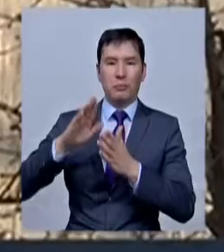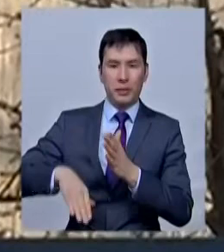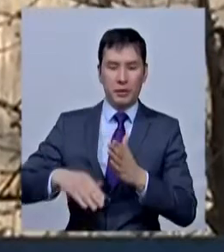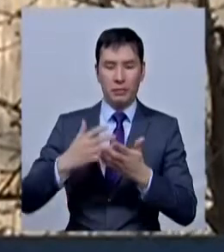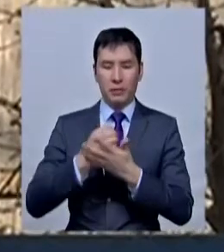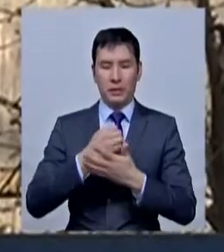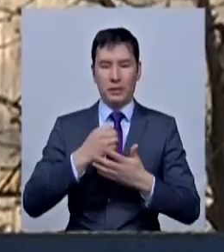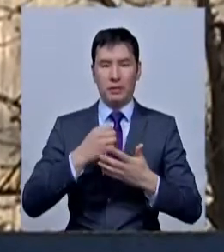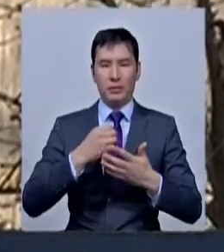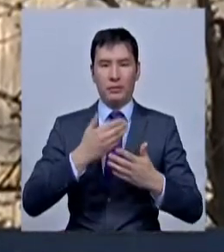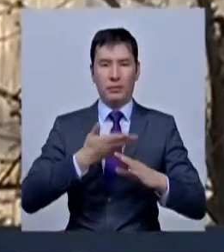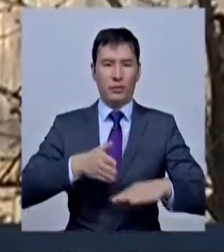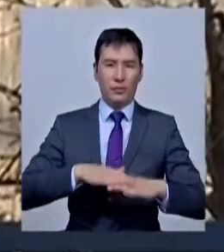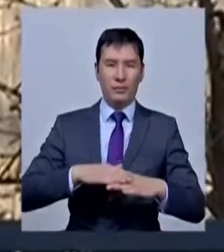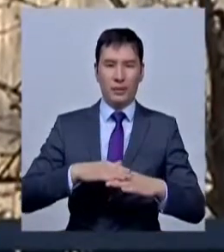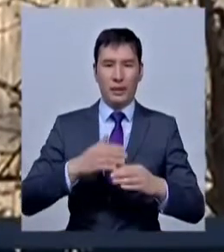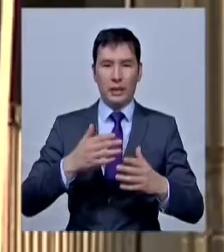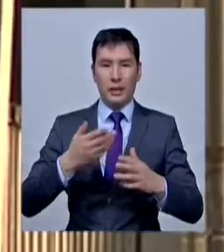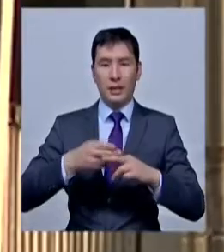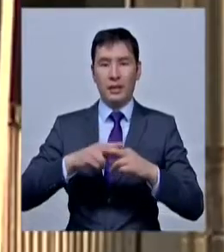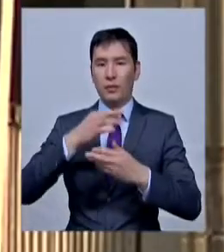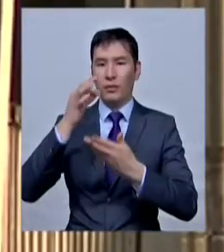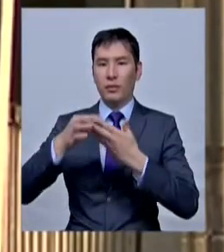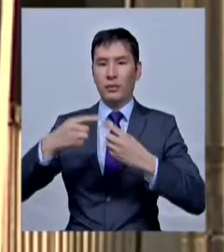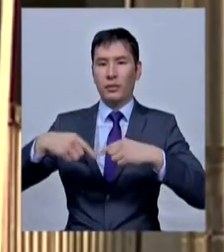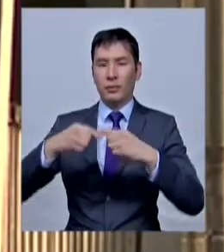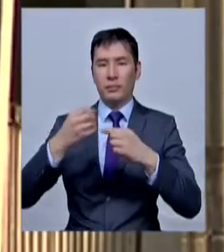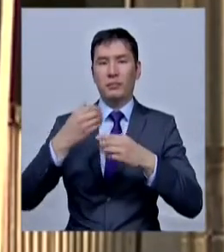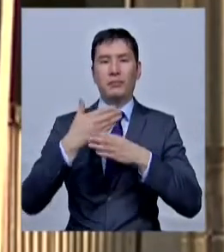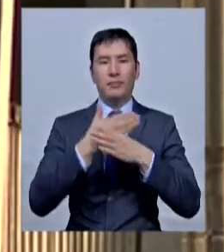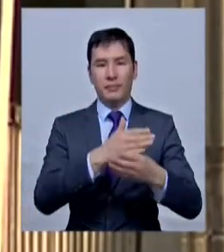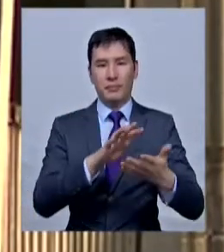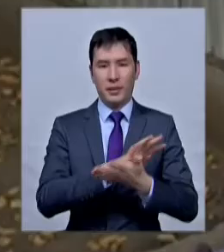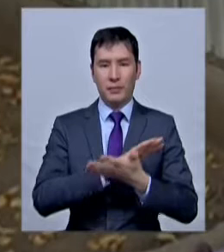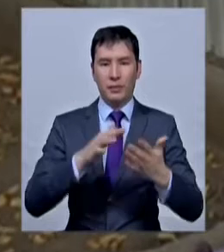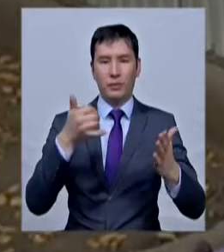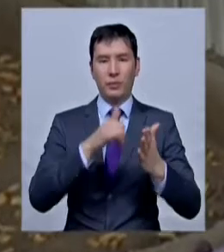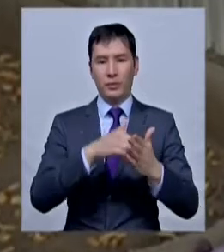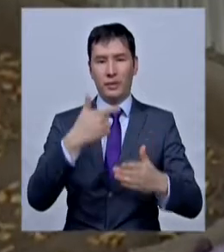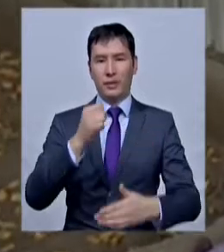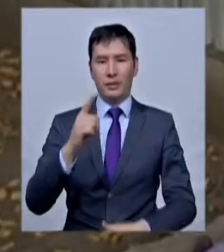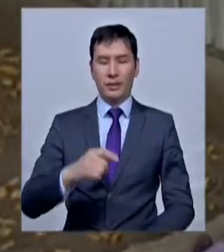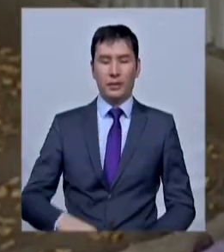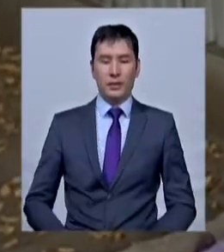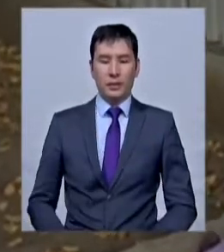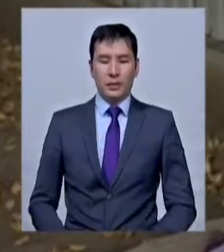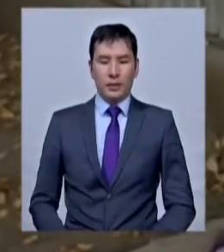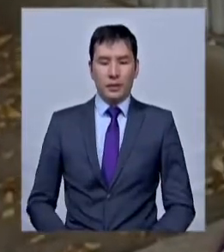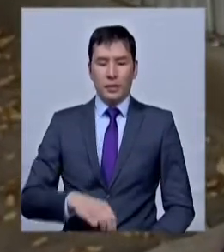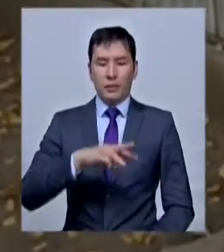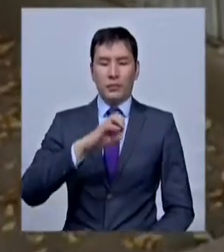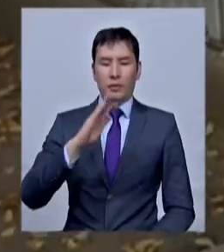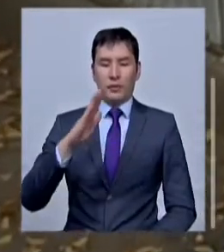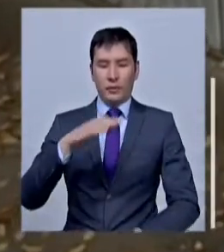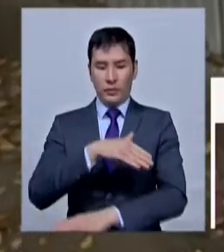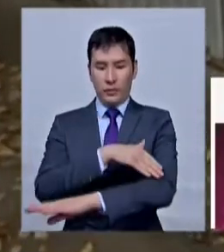Ал жауапты мамандар мұндай қайырымдылық шаралары әлі де жалғасын табады деп сендірді. Мұрат көшесінде